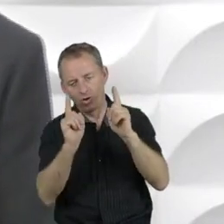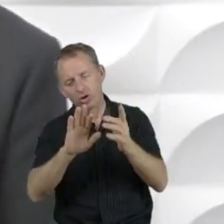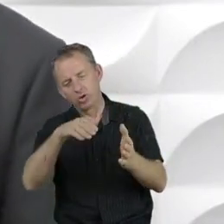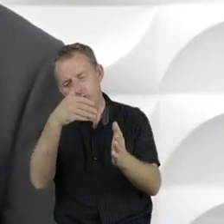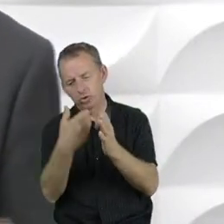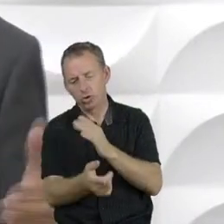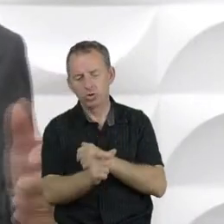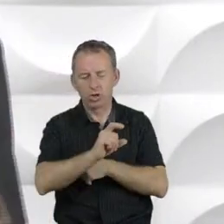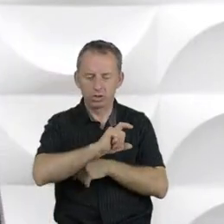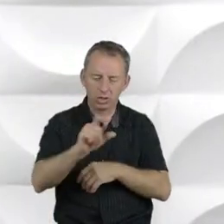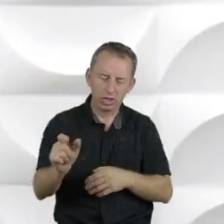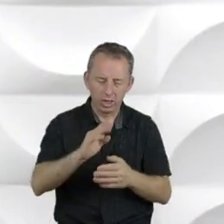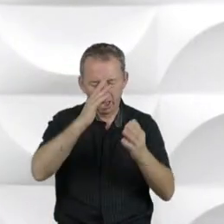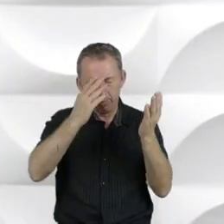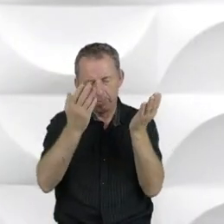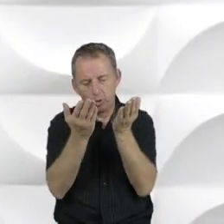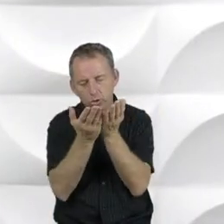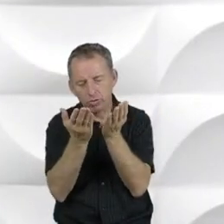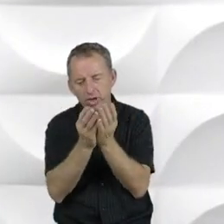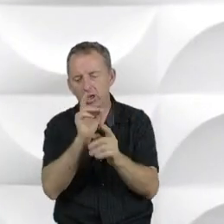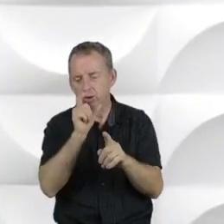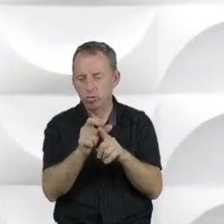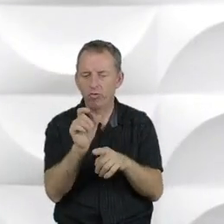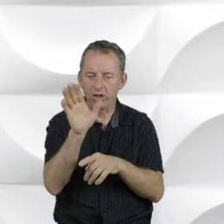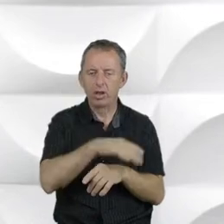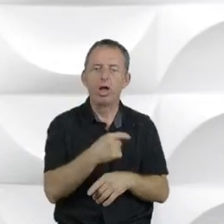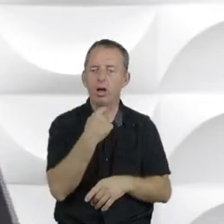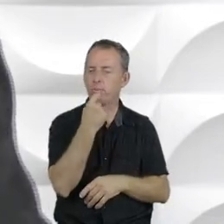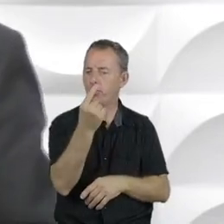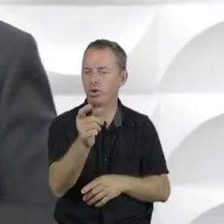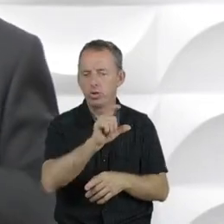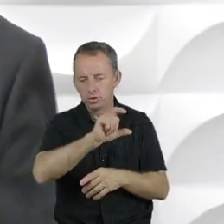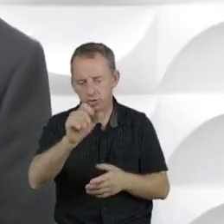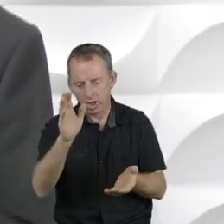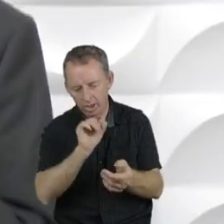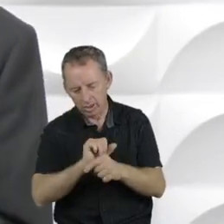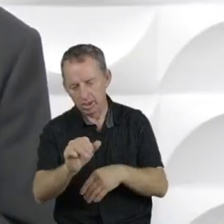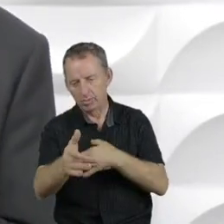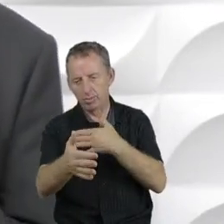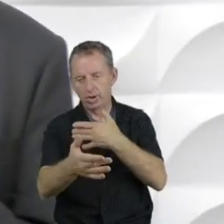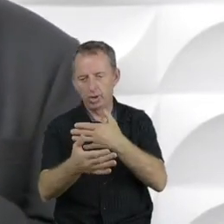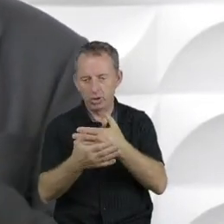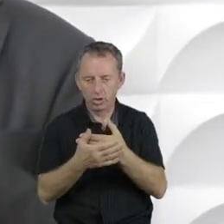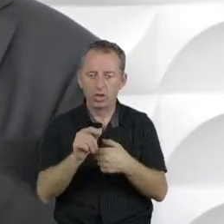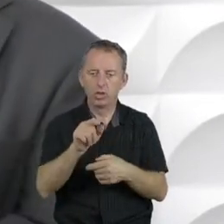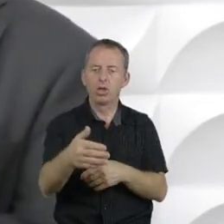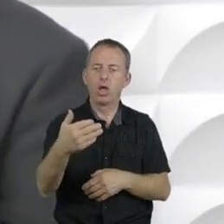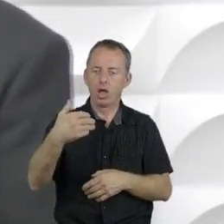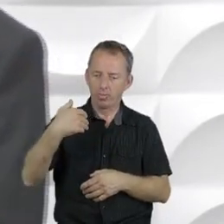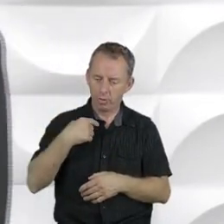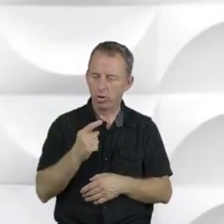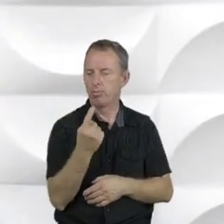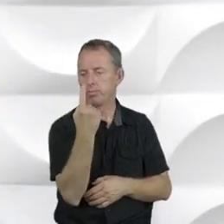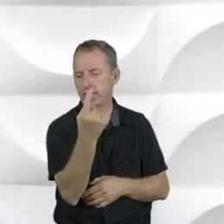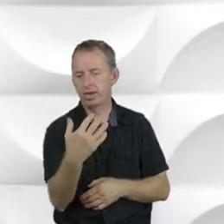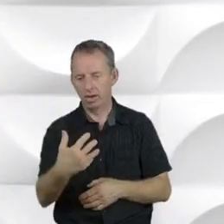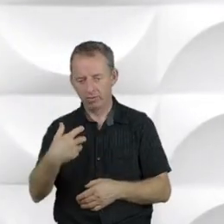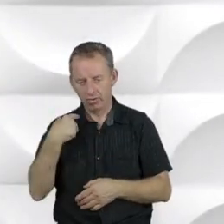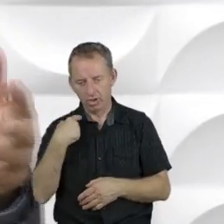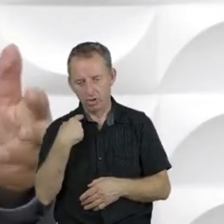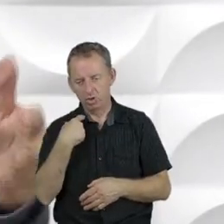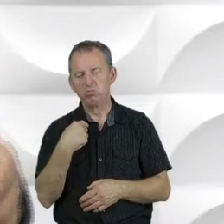czasu na zapoznawanie się z nimi. Jak jest powiedziane, że czas jest bliski, a to było w pierwszym wieku, no to